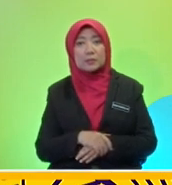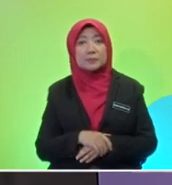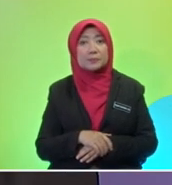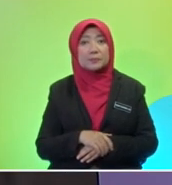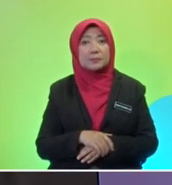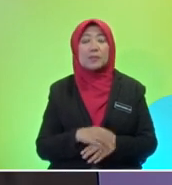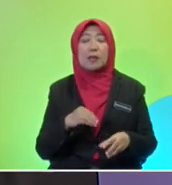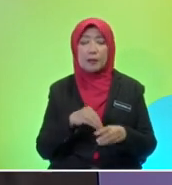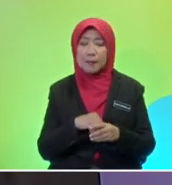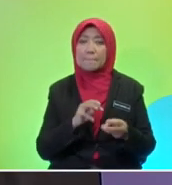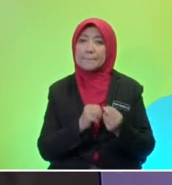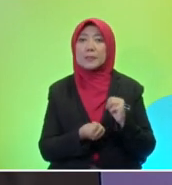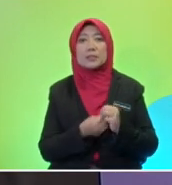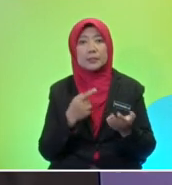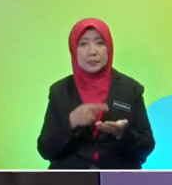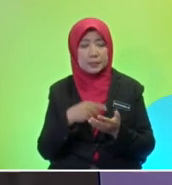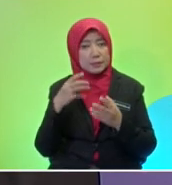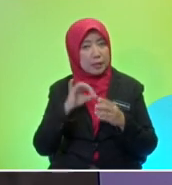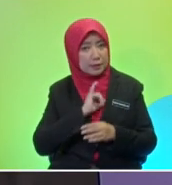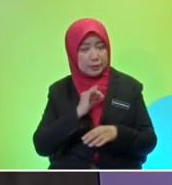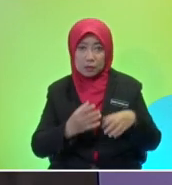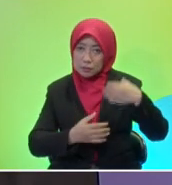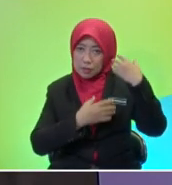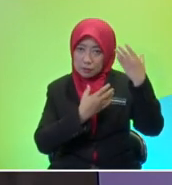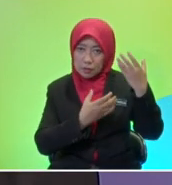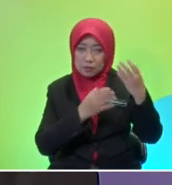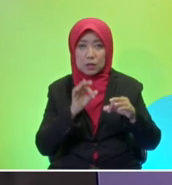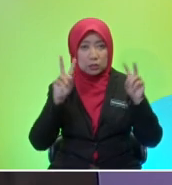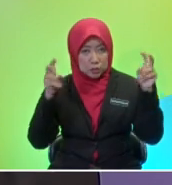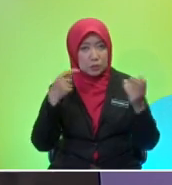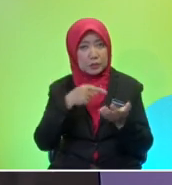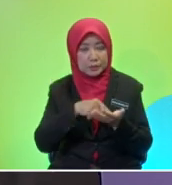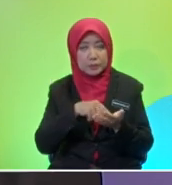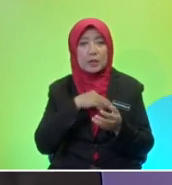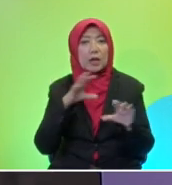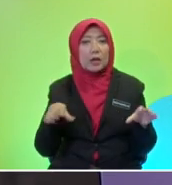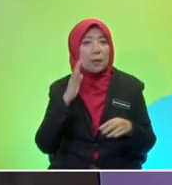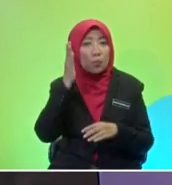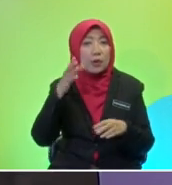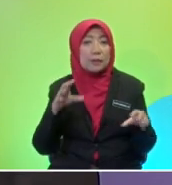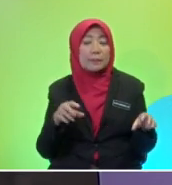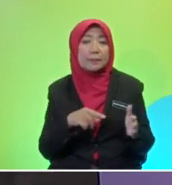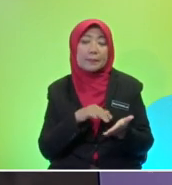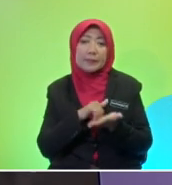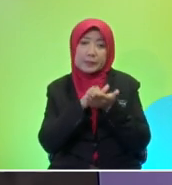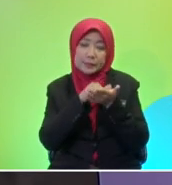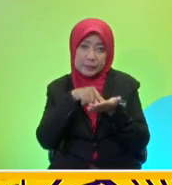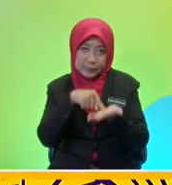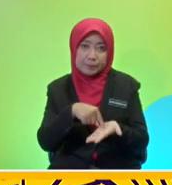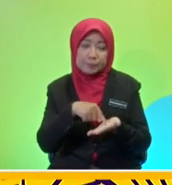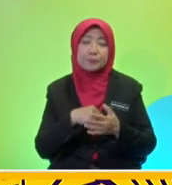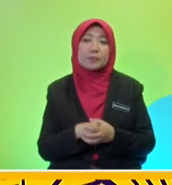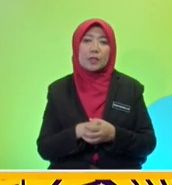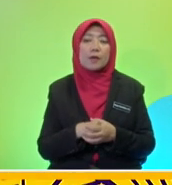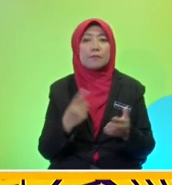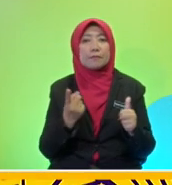saya mencadangkanlah contoh Saya diberikan tajuk ini dalam kelas saya saya akan bab Begini saya ingat-isinya adalah saya akan menerangkan pada